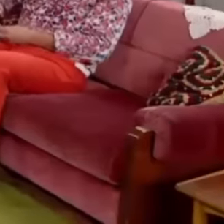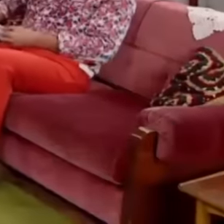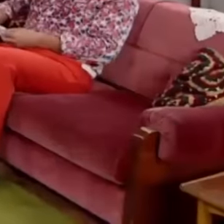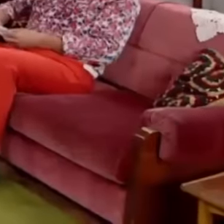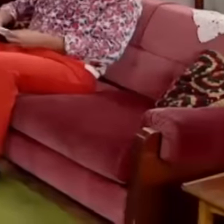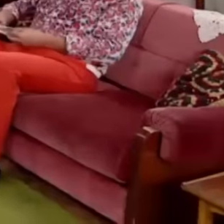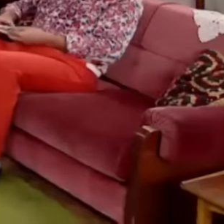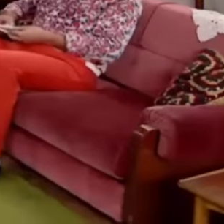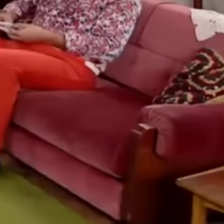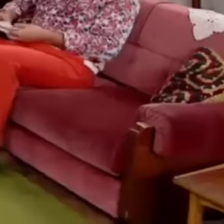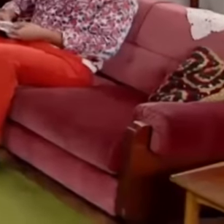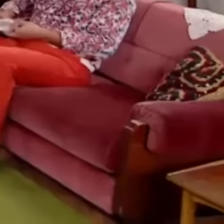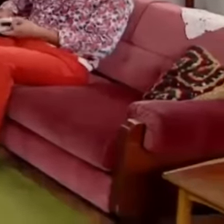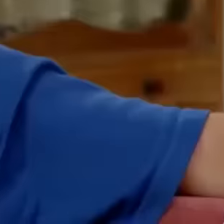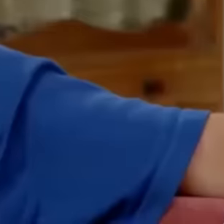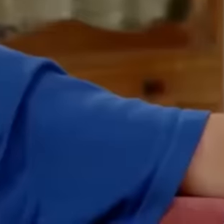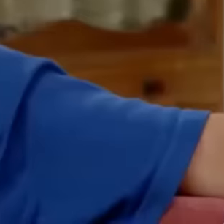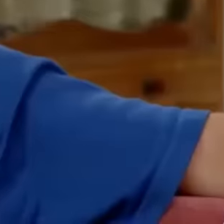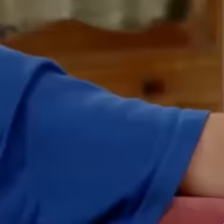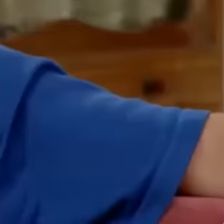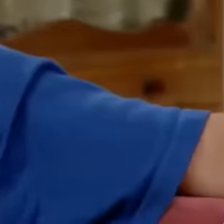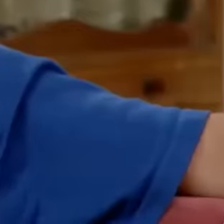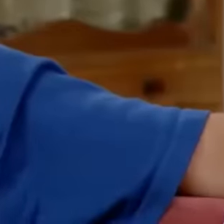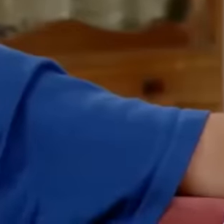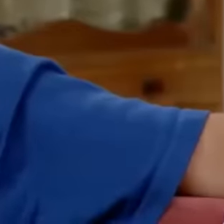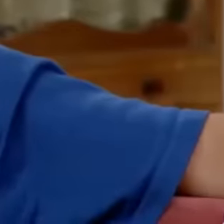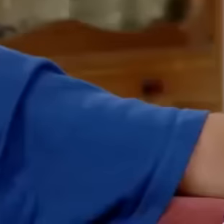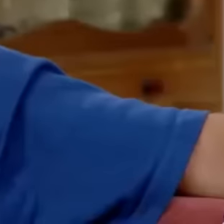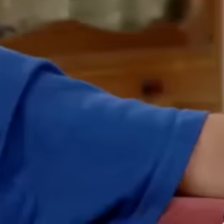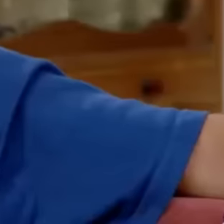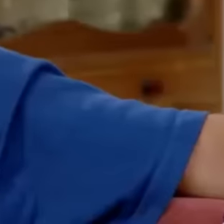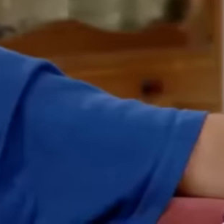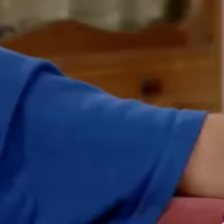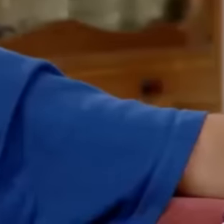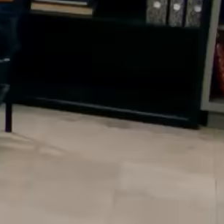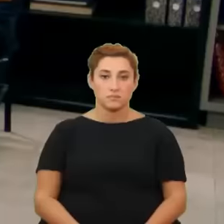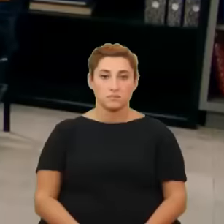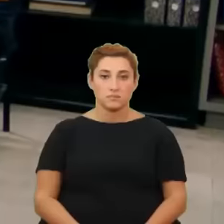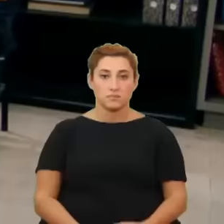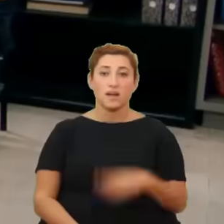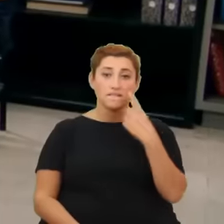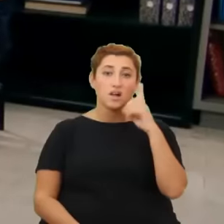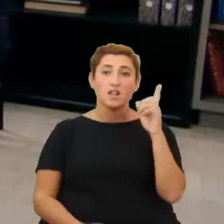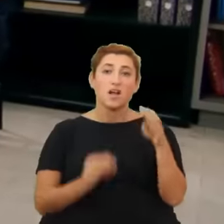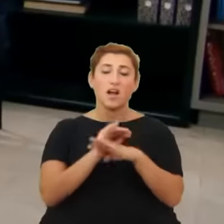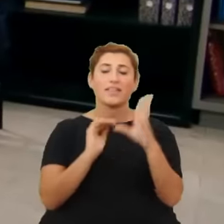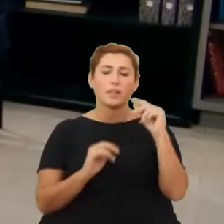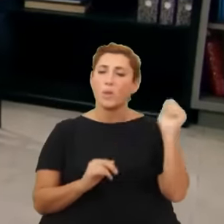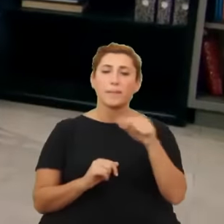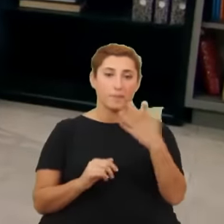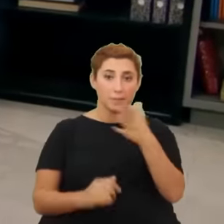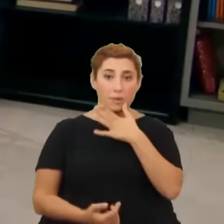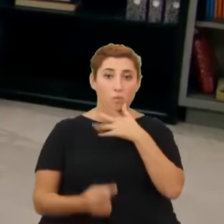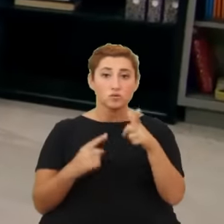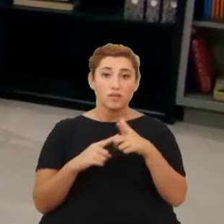mutfağa kaçtı. Ahmet Nazlı'nın bu tavrından dolayı işin ciddiyetinin kaygısına düşmüş. Muhtarlık. Vallahi hayatta en önemli şeyini